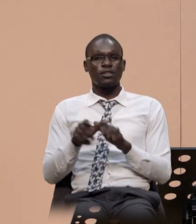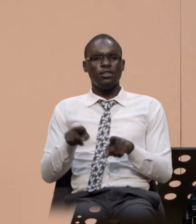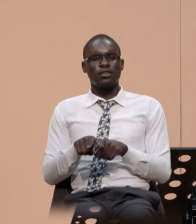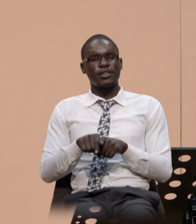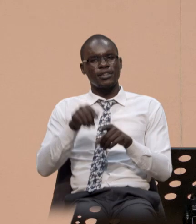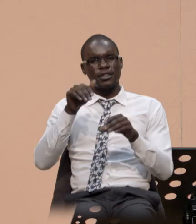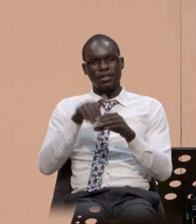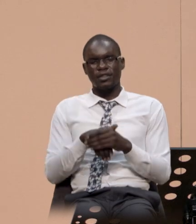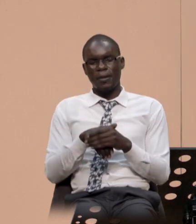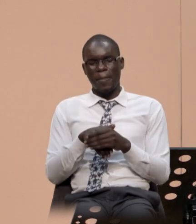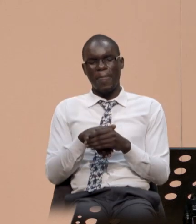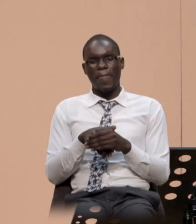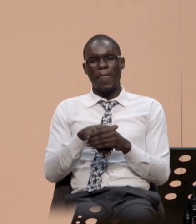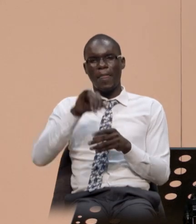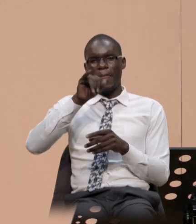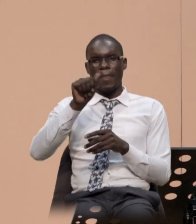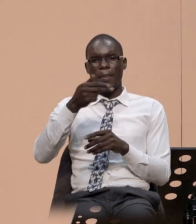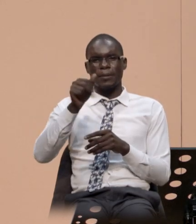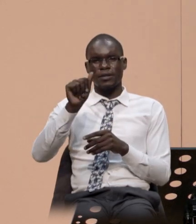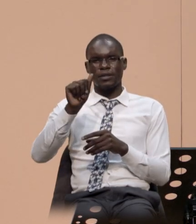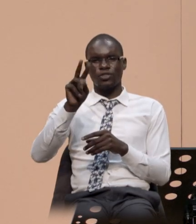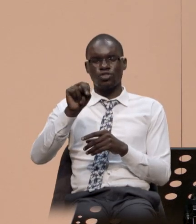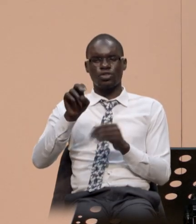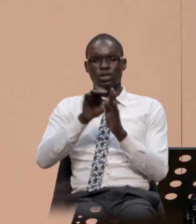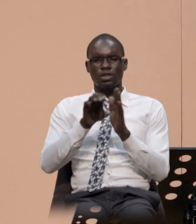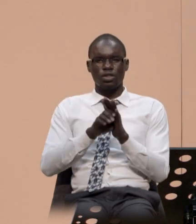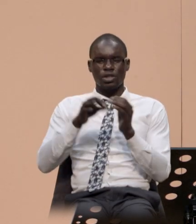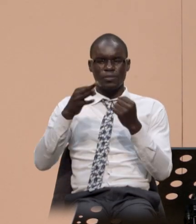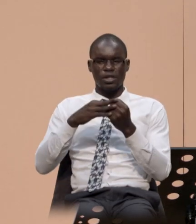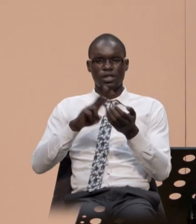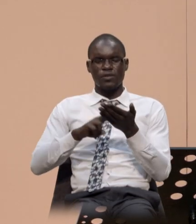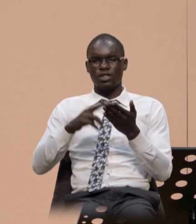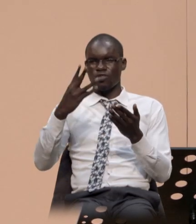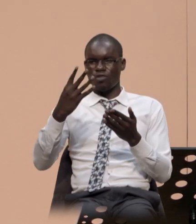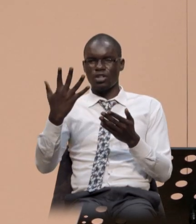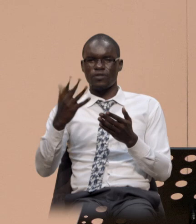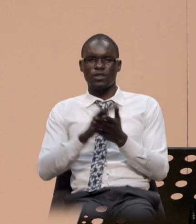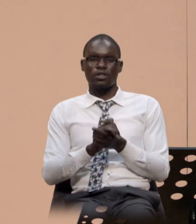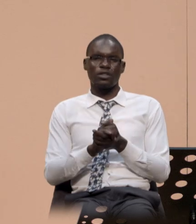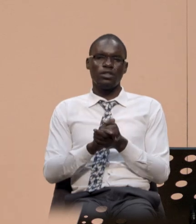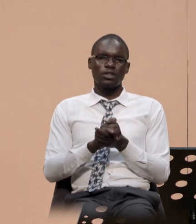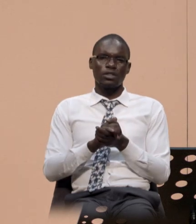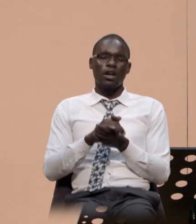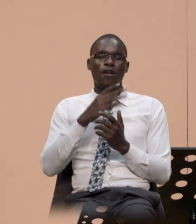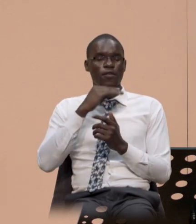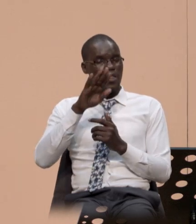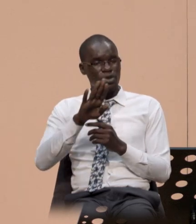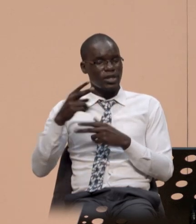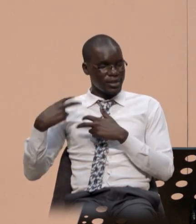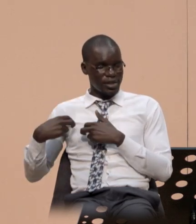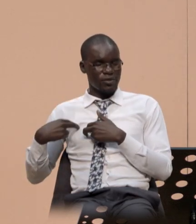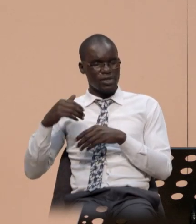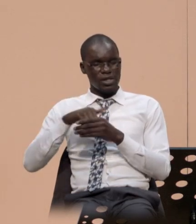katika kitabu cha Yohana 8 fungu la 45, anasema baba wenu shetani. Katika hali